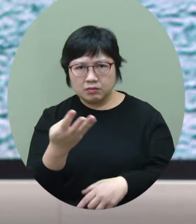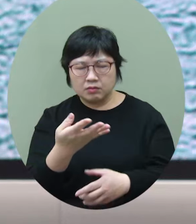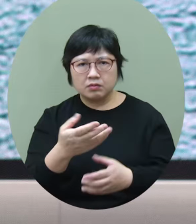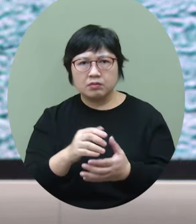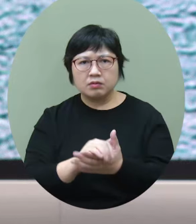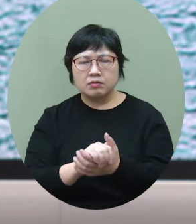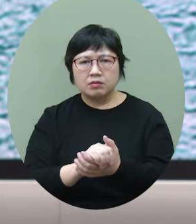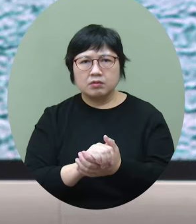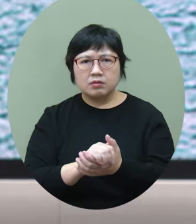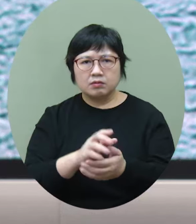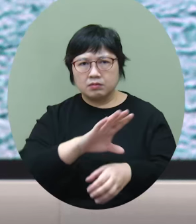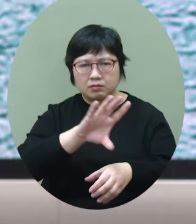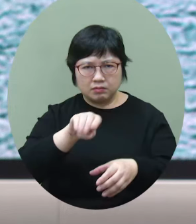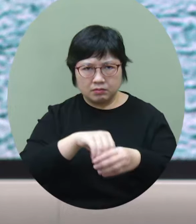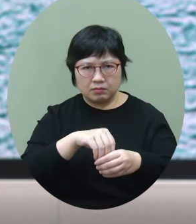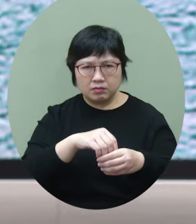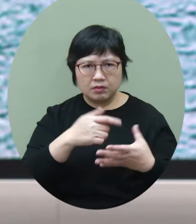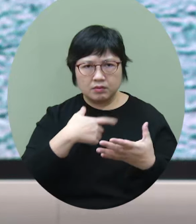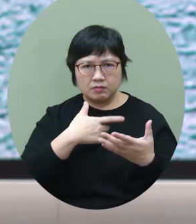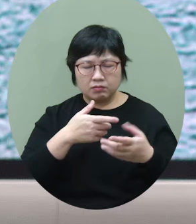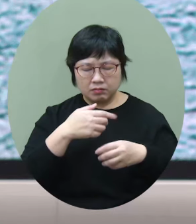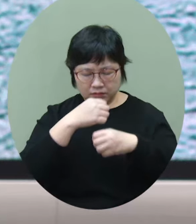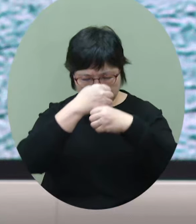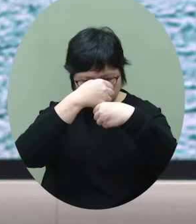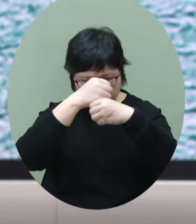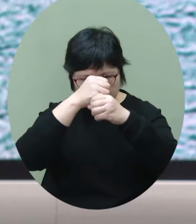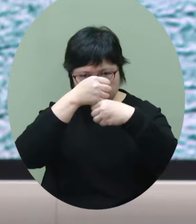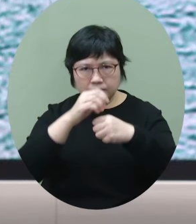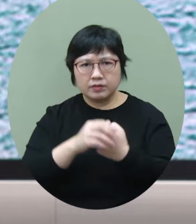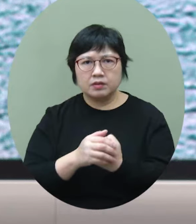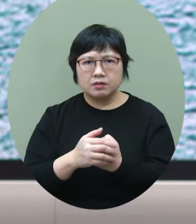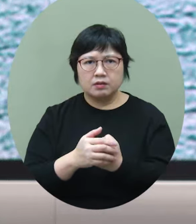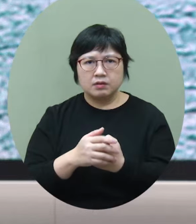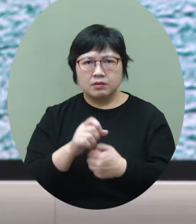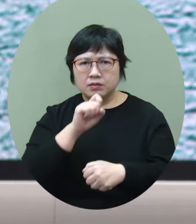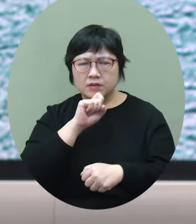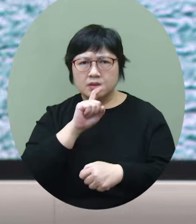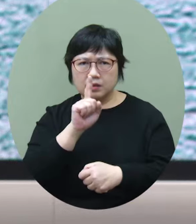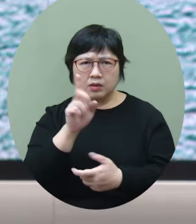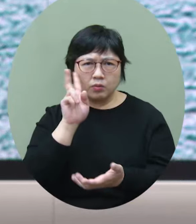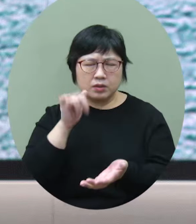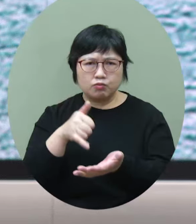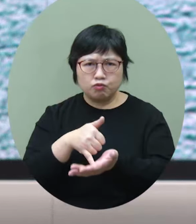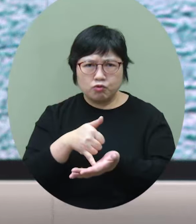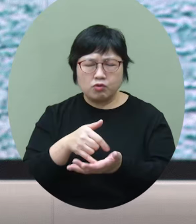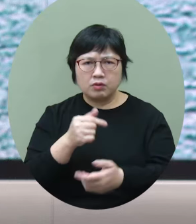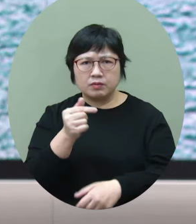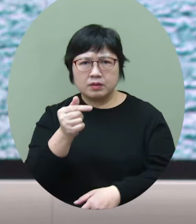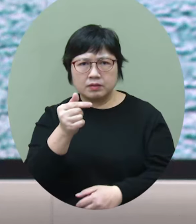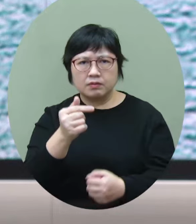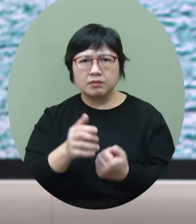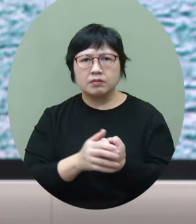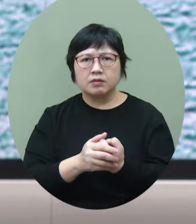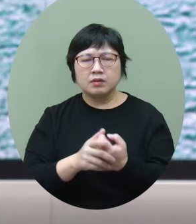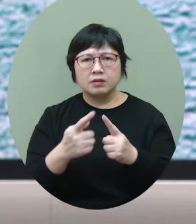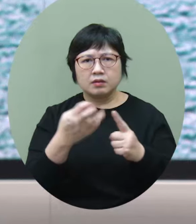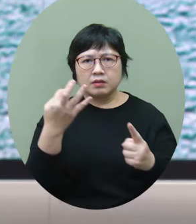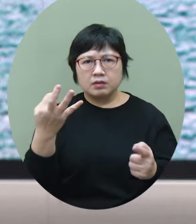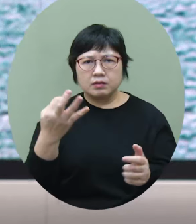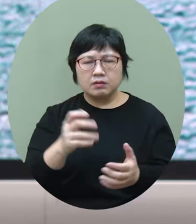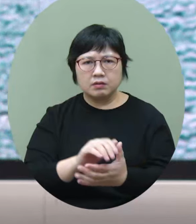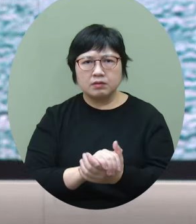咧就係夾埋一齊鋪嚟做嘅。咁當時就係有一個好似好弱陽性嘅個案，咁嗰3位人士我哋